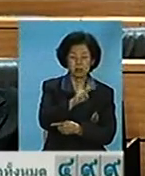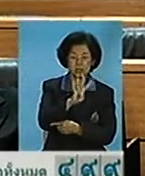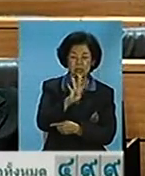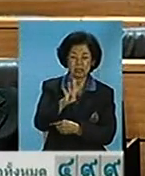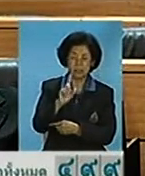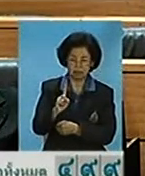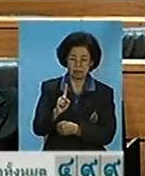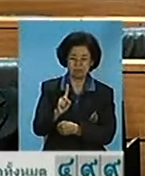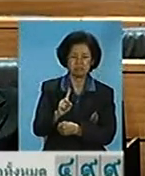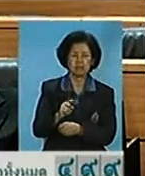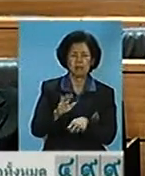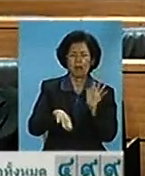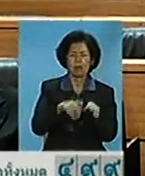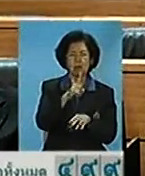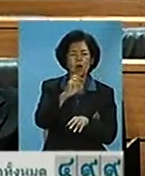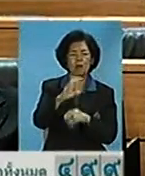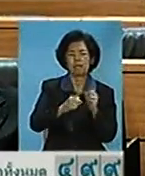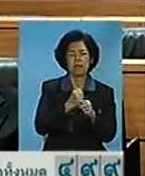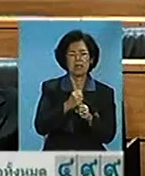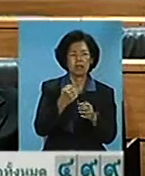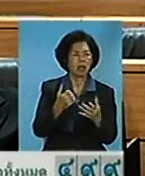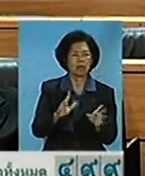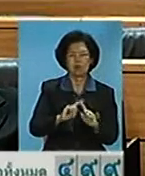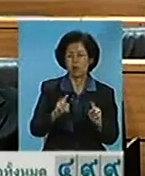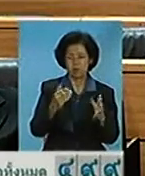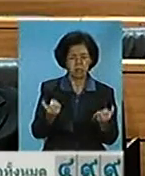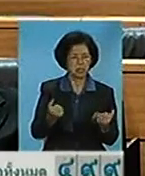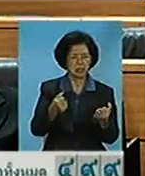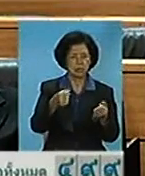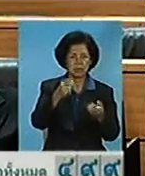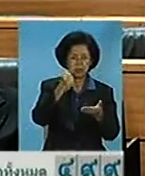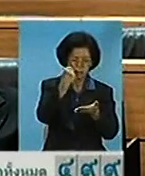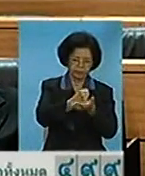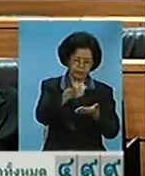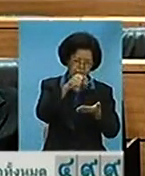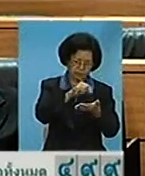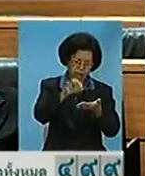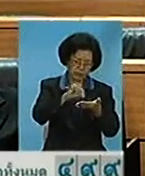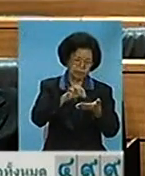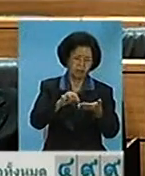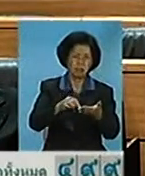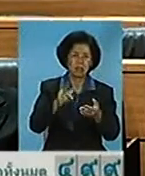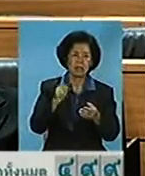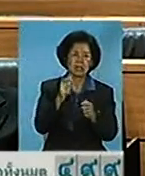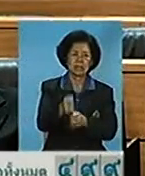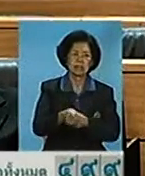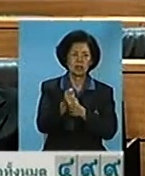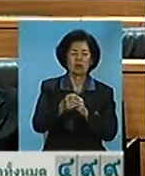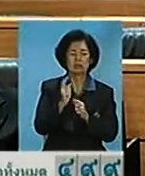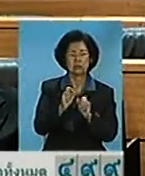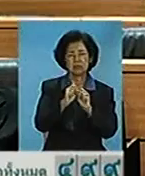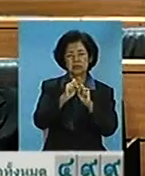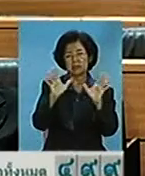แต่วันนี้เราไม่มีทะเบียนเกษตรกรที่ชัดเจนเลยเรายังไม่รู้เลยว่าวันนี้ประเทศไท